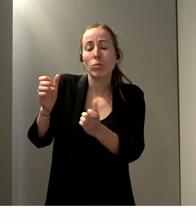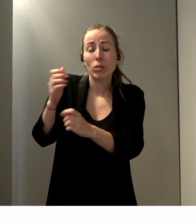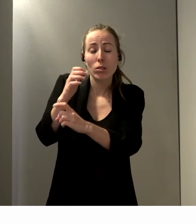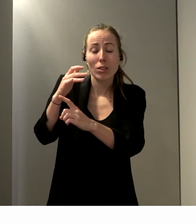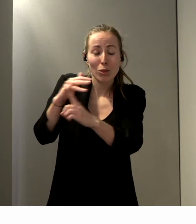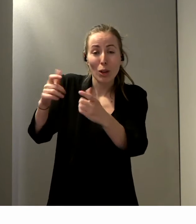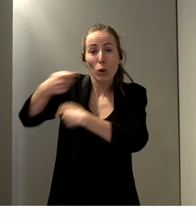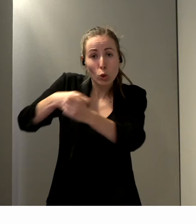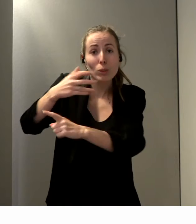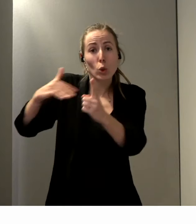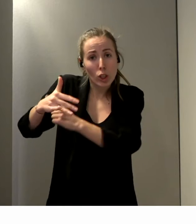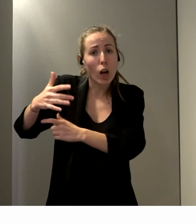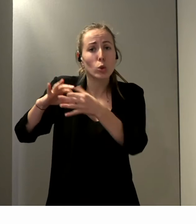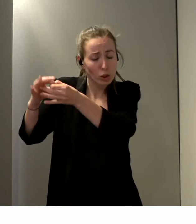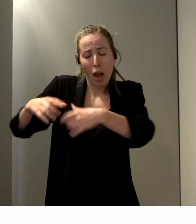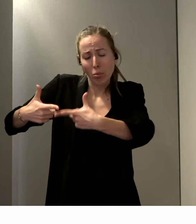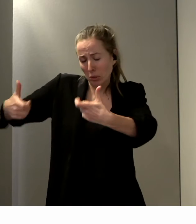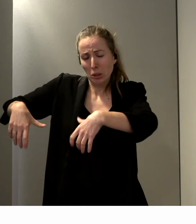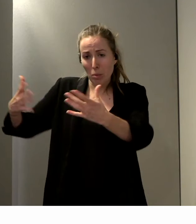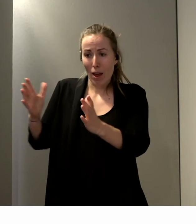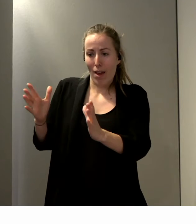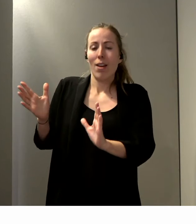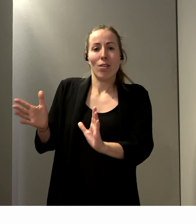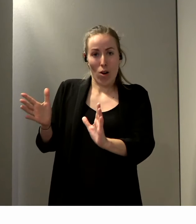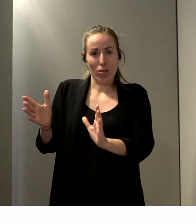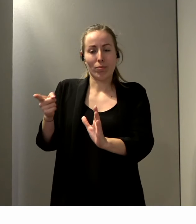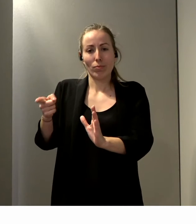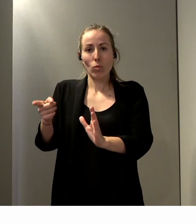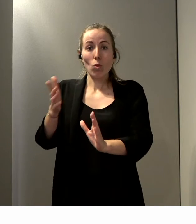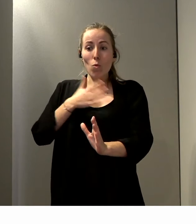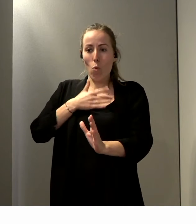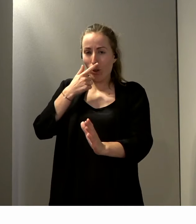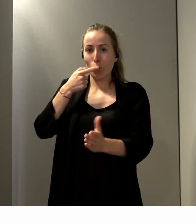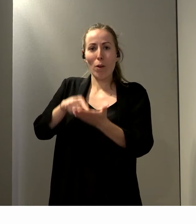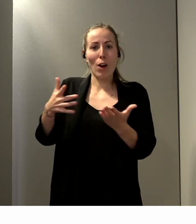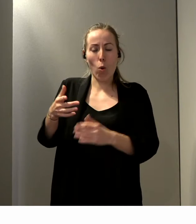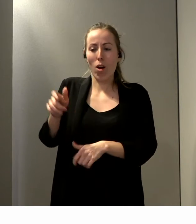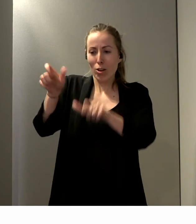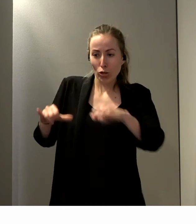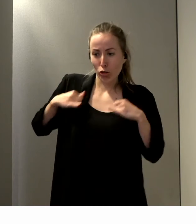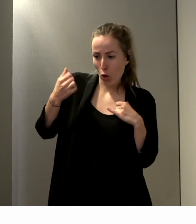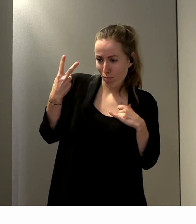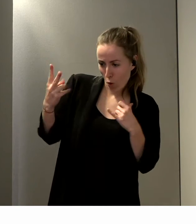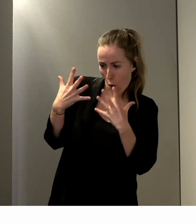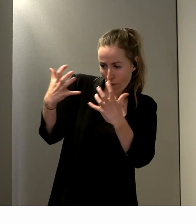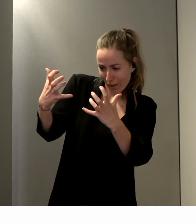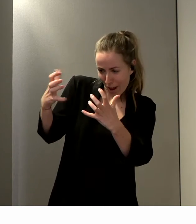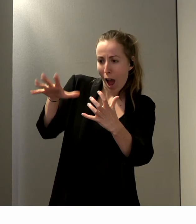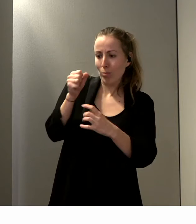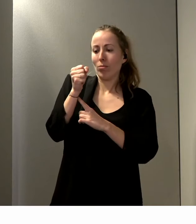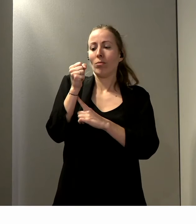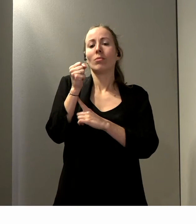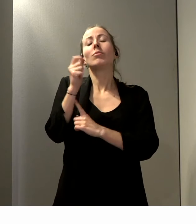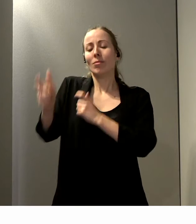J'y suis particulièrement attentif. Mais je préfère, moi, partir du coup de l'aspiration des jeunes, de leurs envies. Et donc, il faut